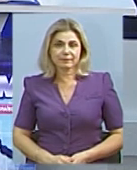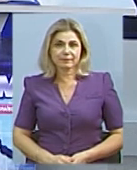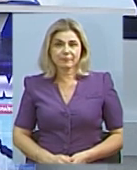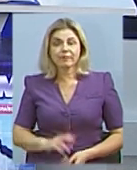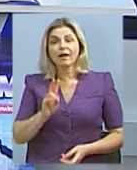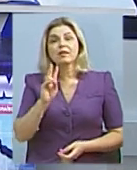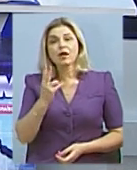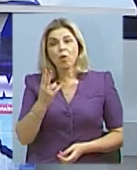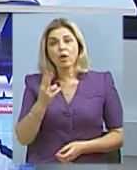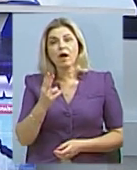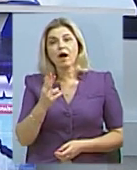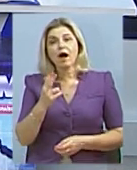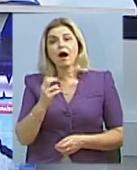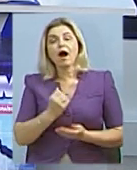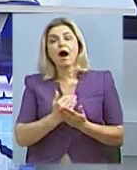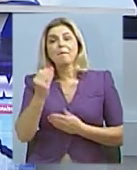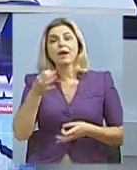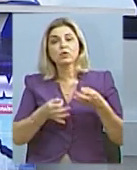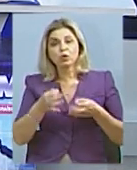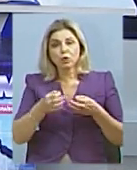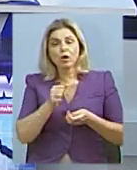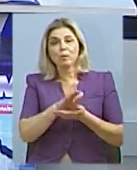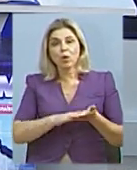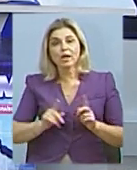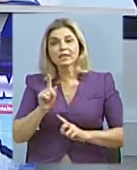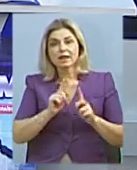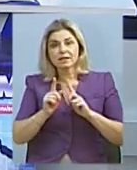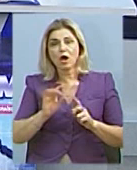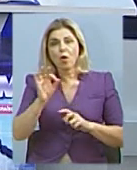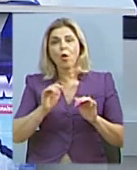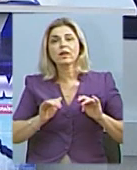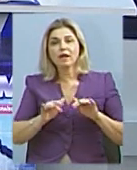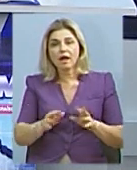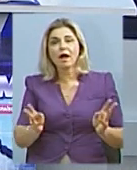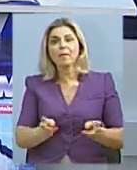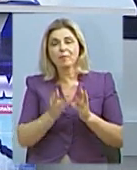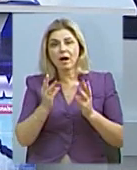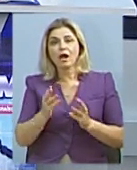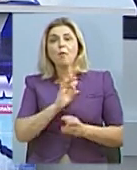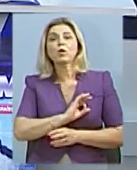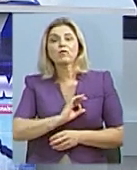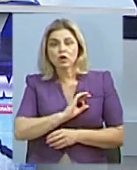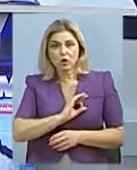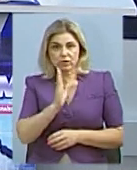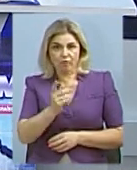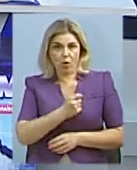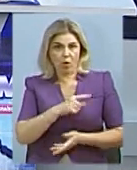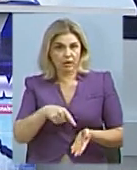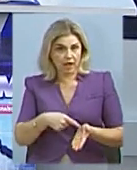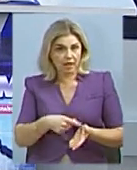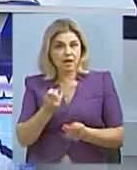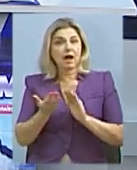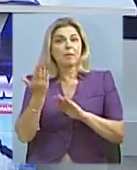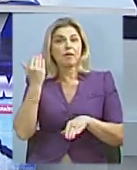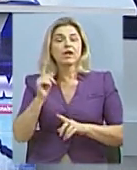У Миколаївському апеляційному суді продовжили засідання у справі підпалу будинку профспілок в Одесі. На минулому засіданні, що